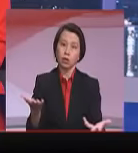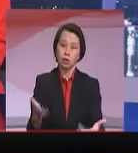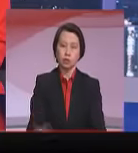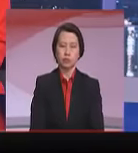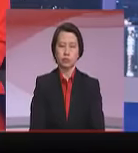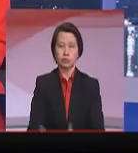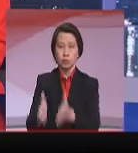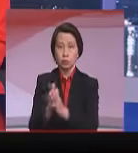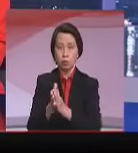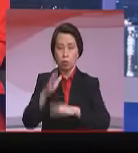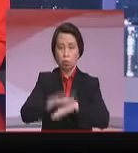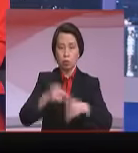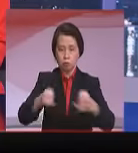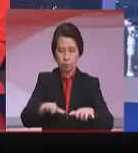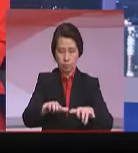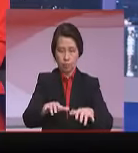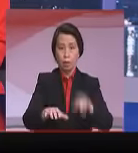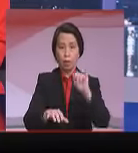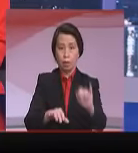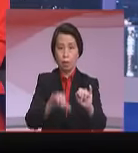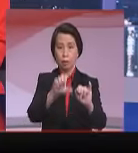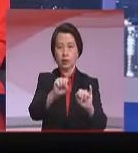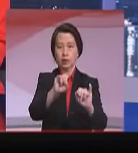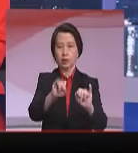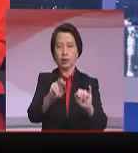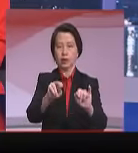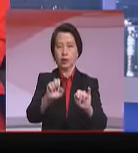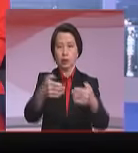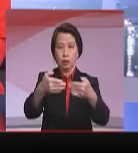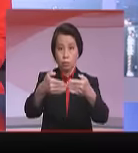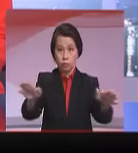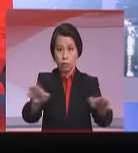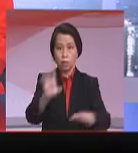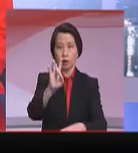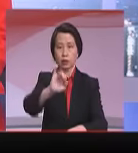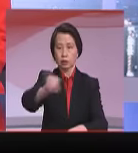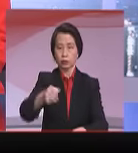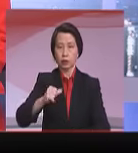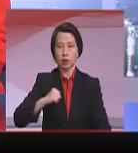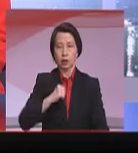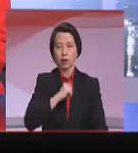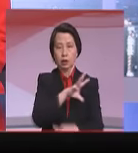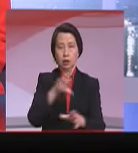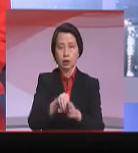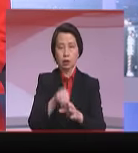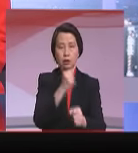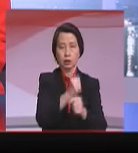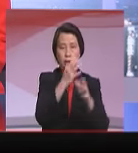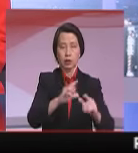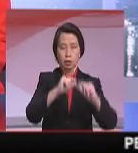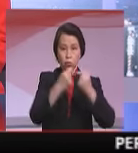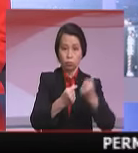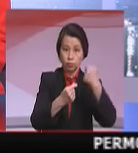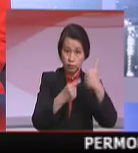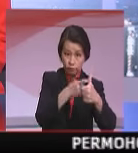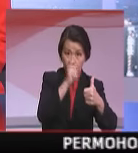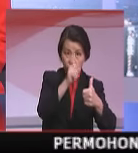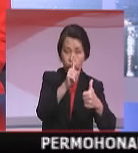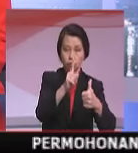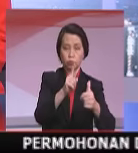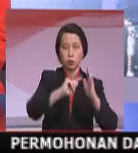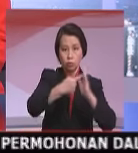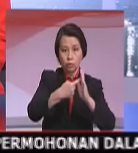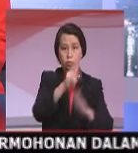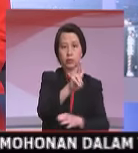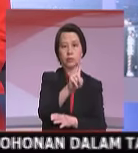Permohonan dalam talian kemudahan iSinar yang dibuka kepada 8 juta ahli melibatkan pencarum kategori pertama bermula 21